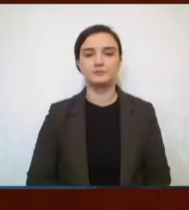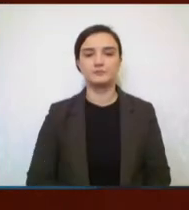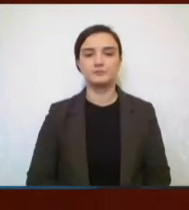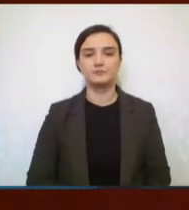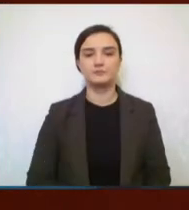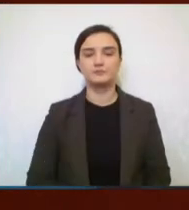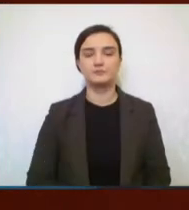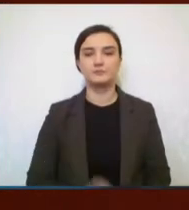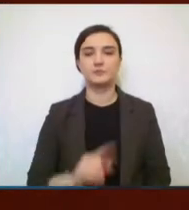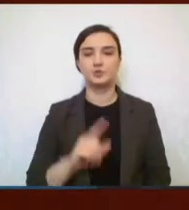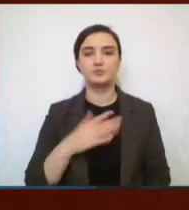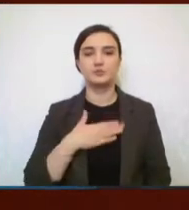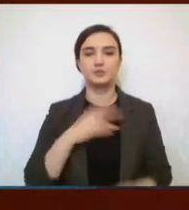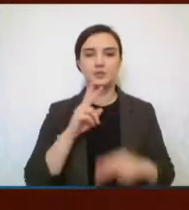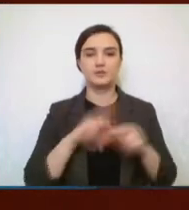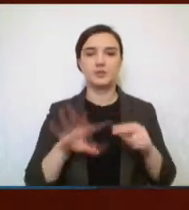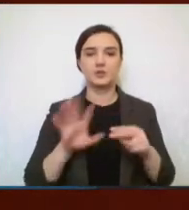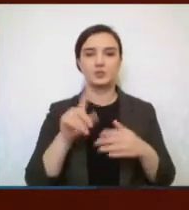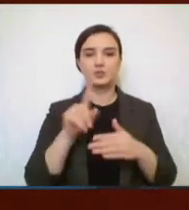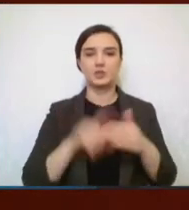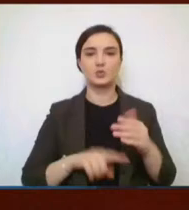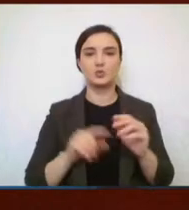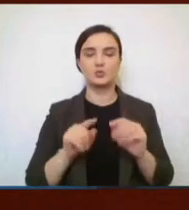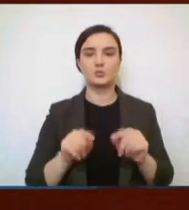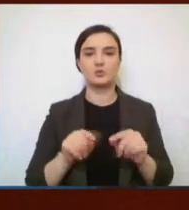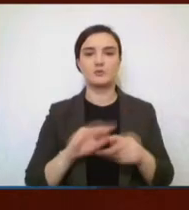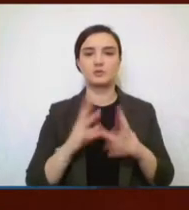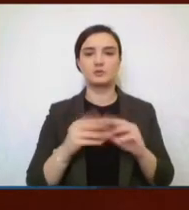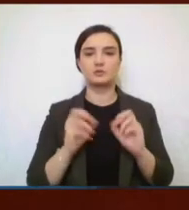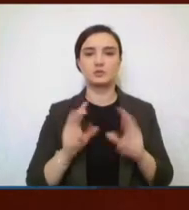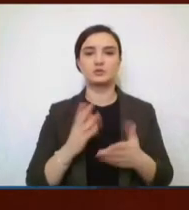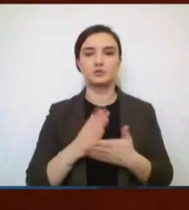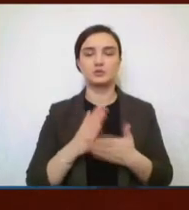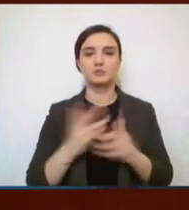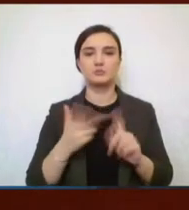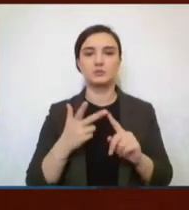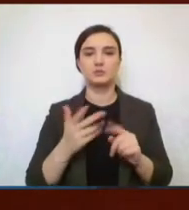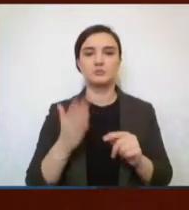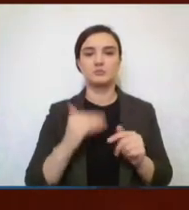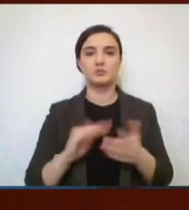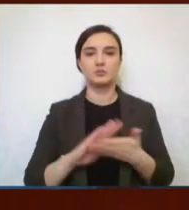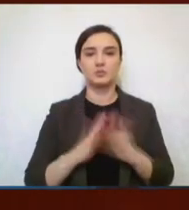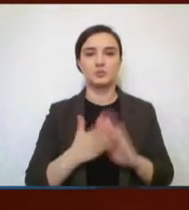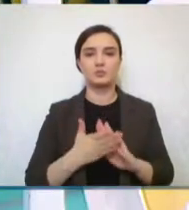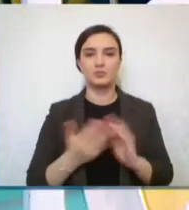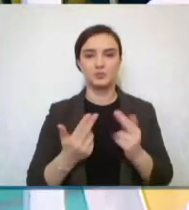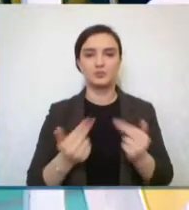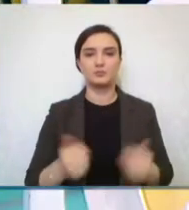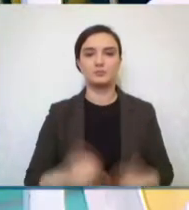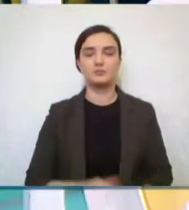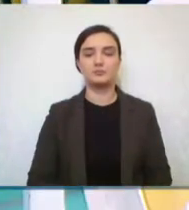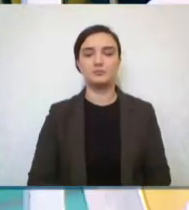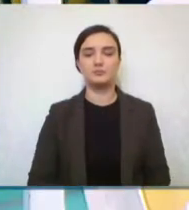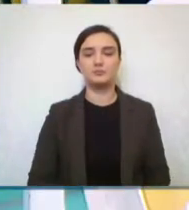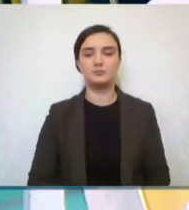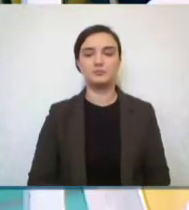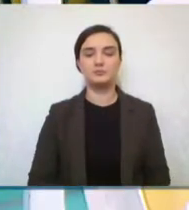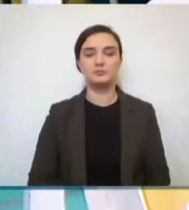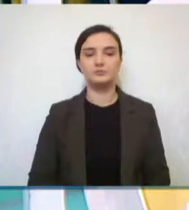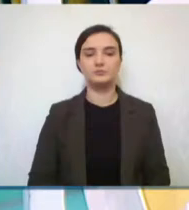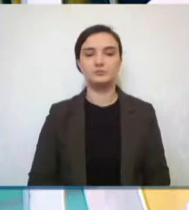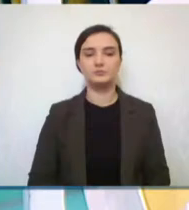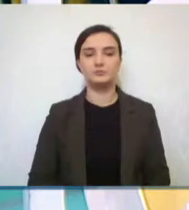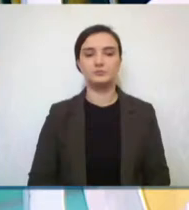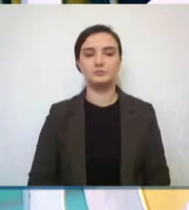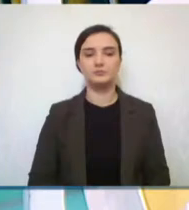სანდოობის ძაფი. და ყველაზე საშიში ალბათ არის ეს მესამე მდგომარეობა, ხომ ასეა? საშიში მესამეა, მაგრამ ფართოდ